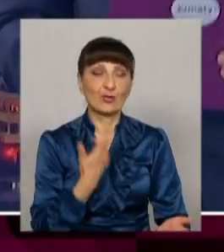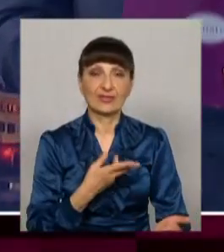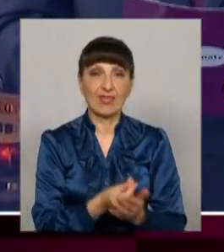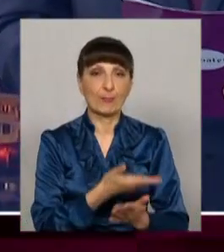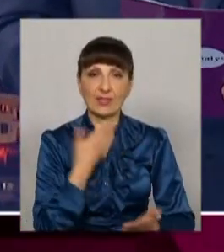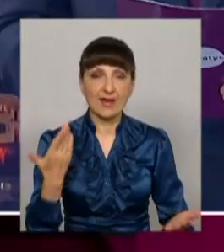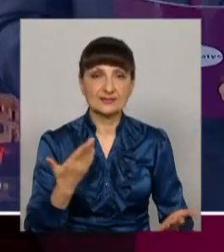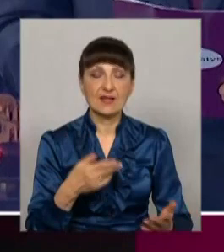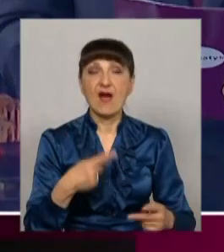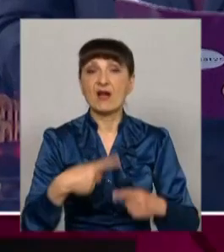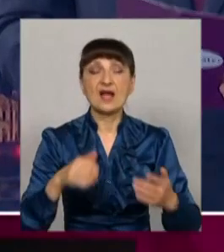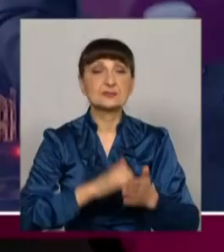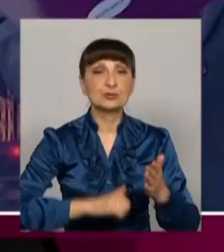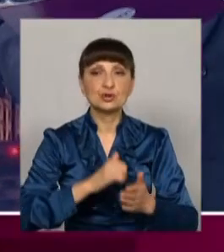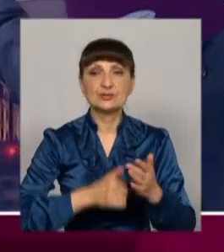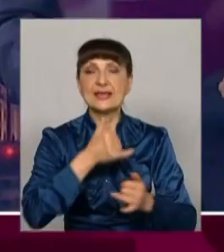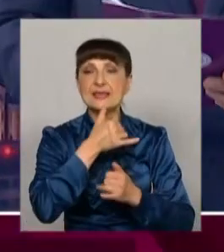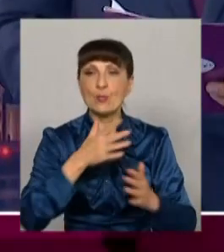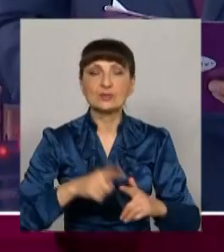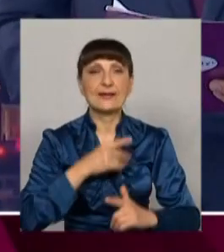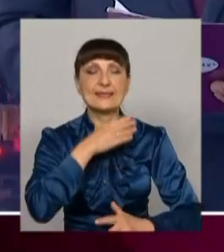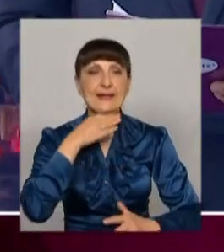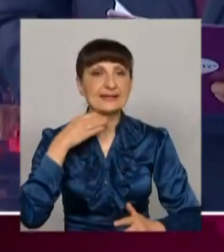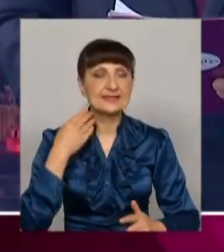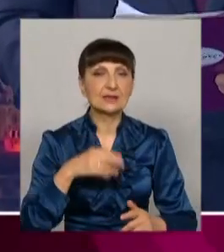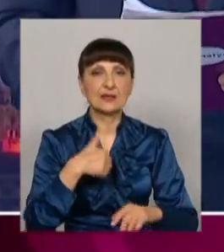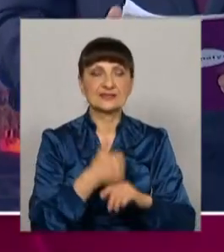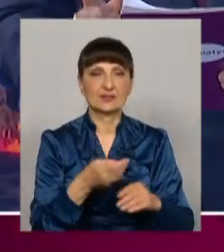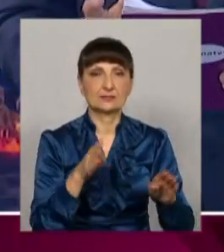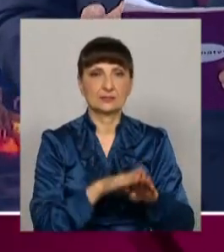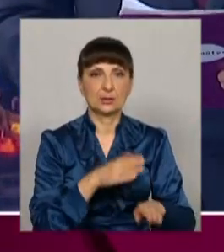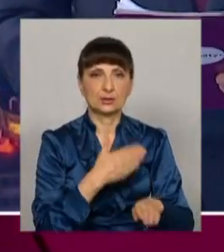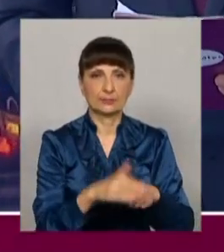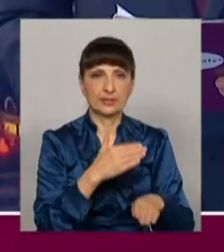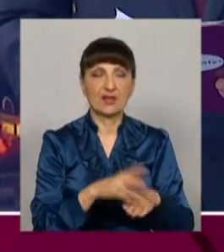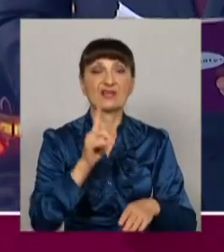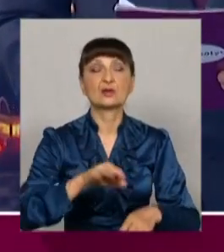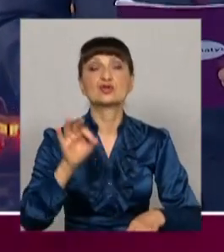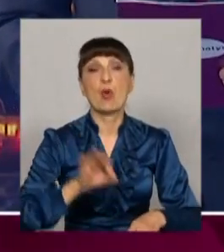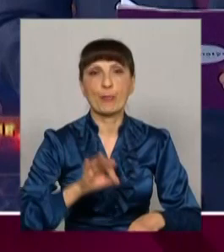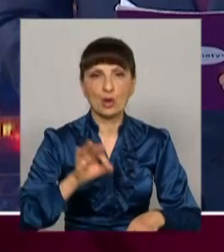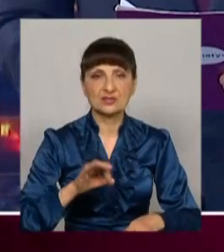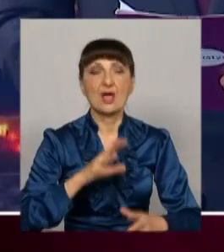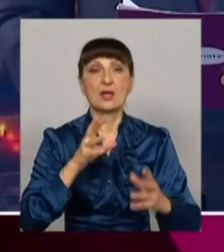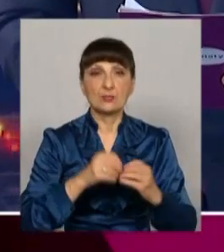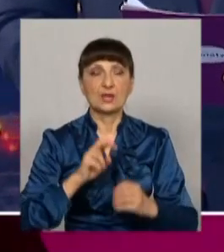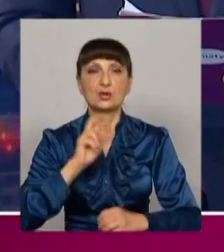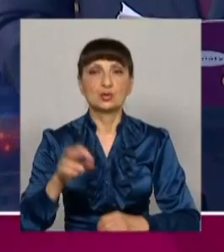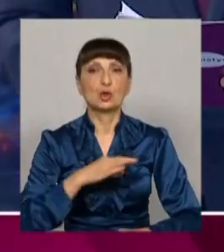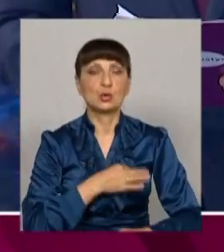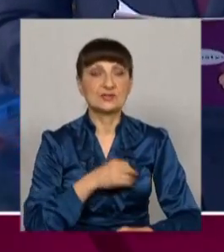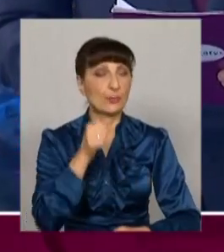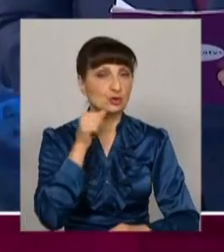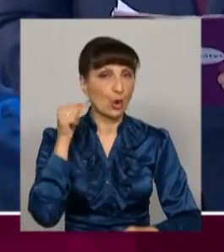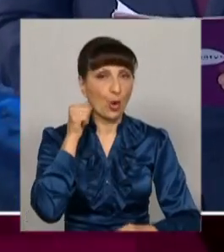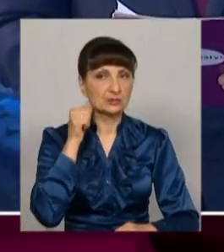силу разных причин не могут или не хотят закрыть основной долг. А есть еще и пеня. Тогда-то они и идут к юристам. Только за прошлый год